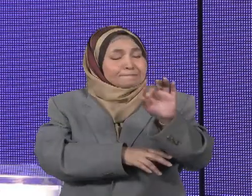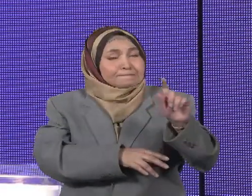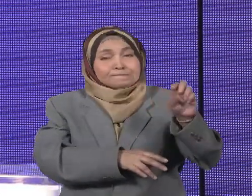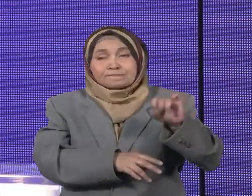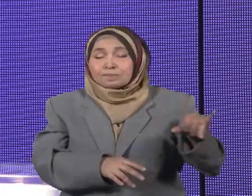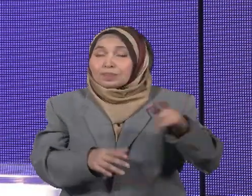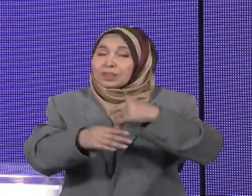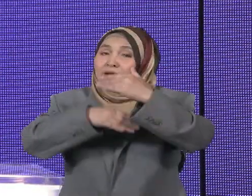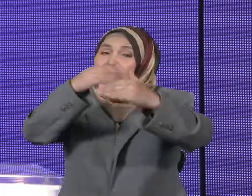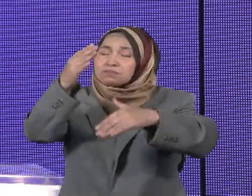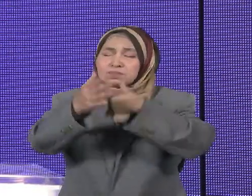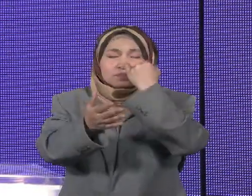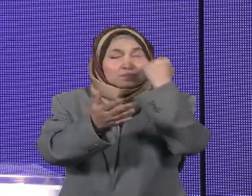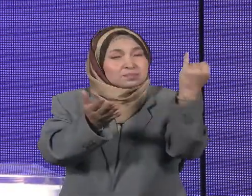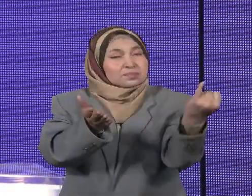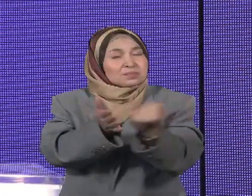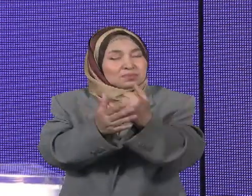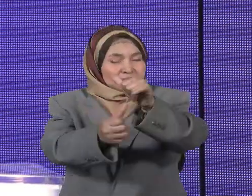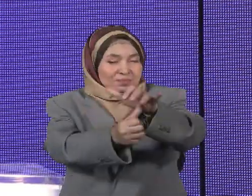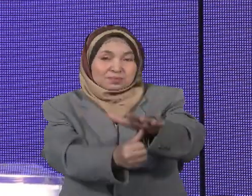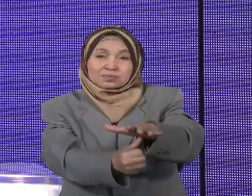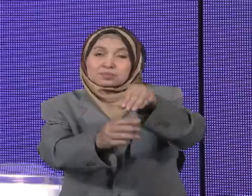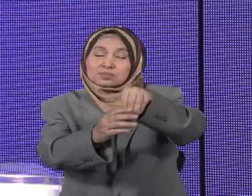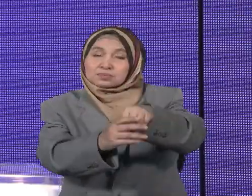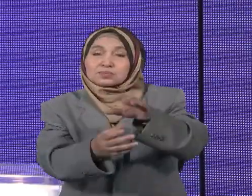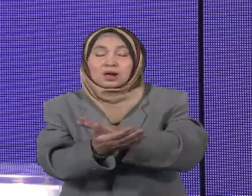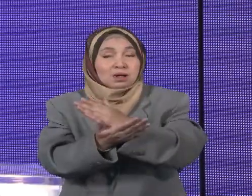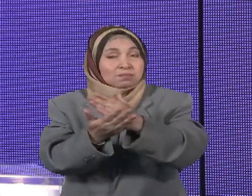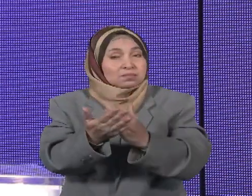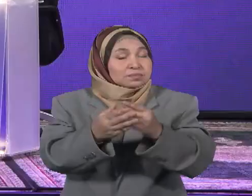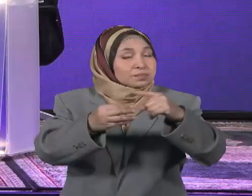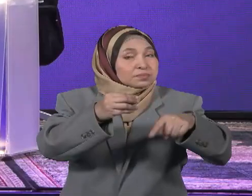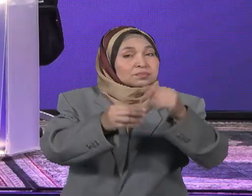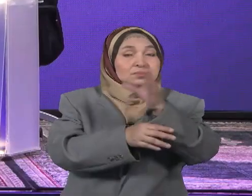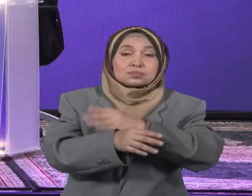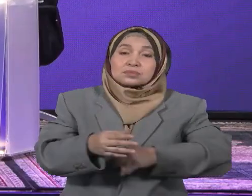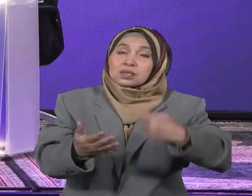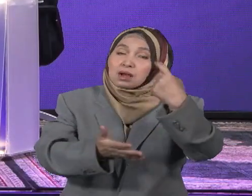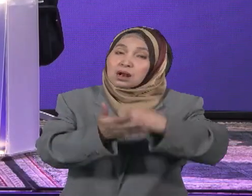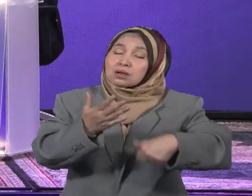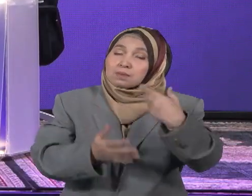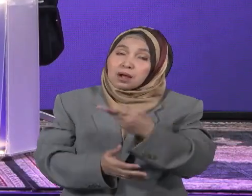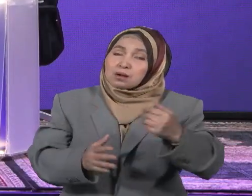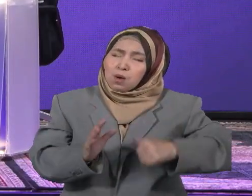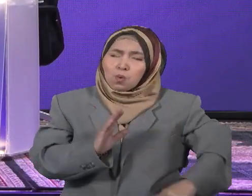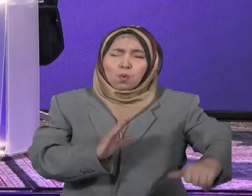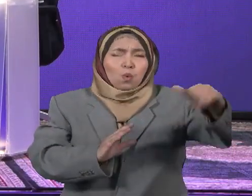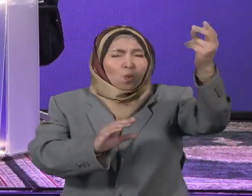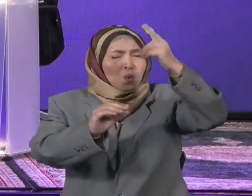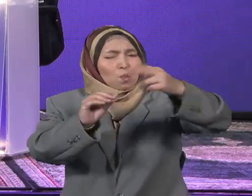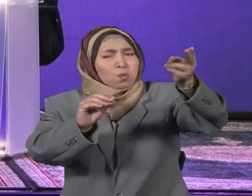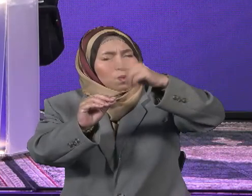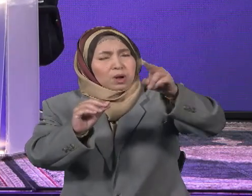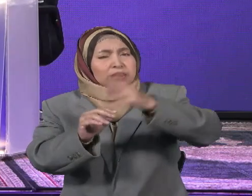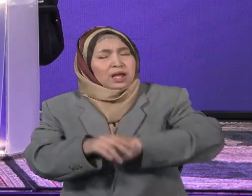kepada kezaliman, penindasan dalam sesuatu perkara, dan harga barang naik, ya, macam-macam. Ada kesan sampingan